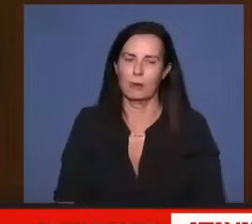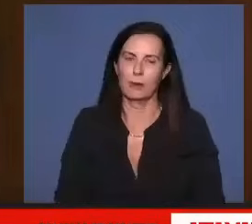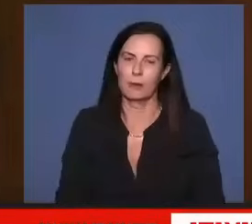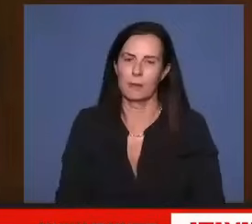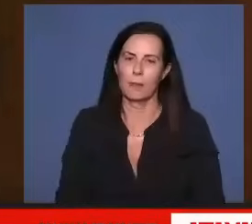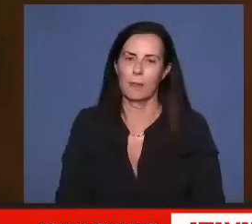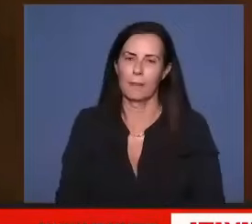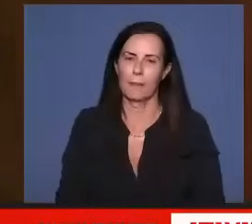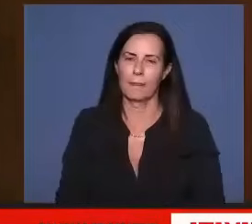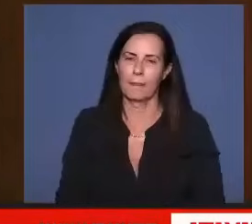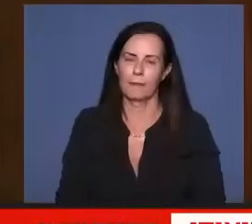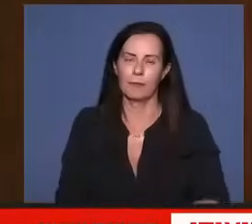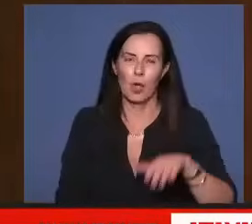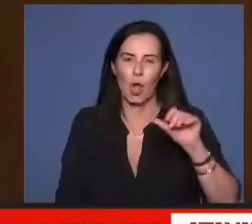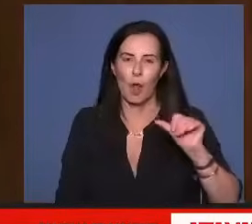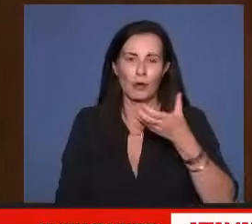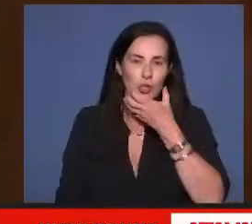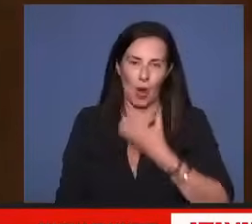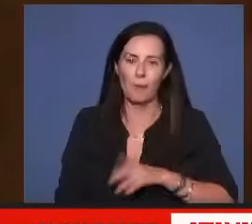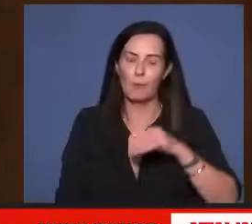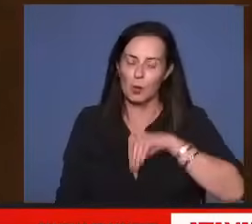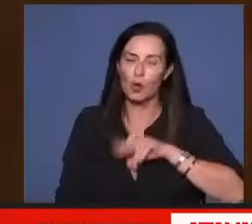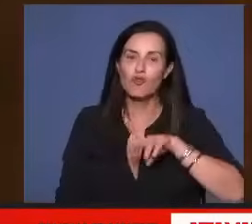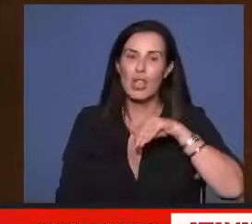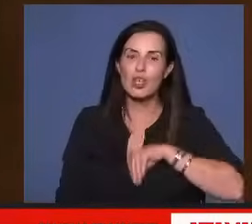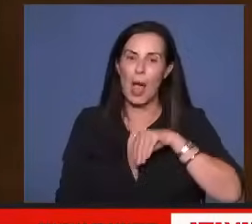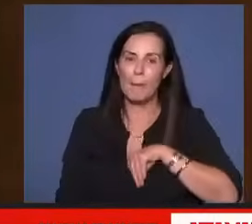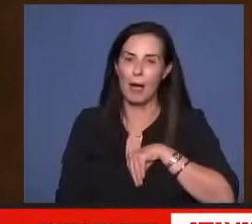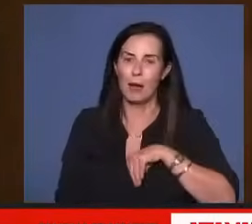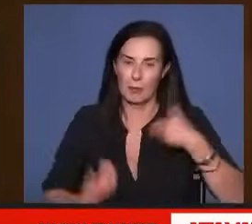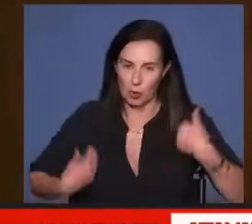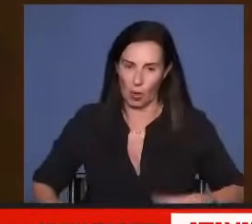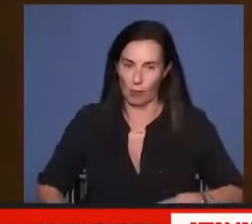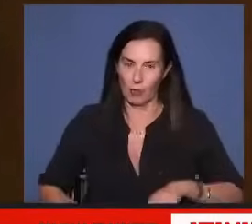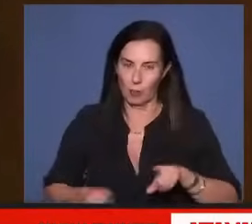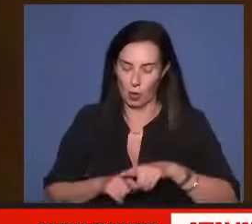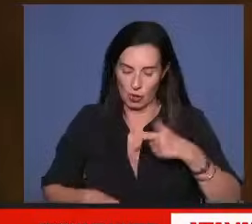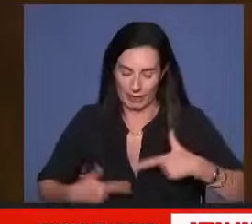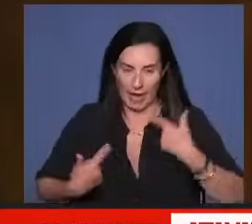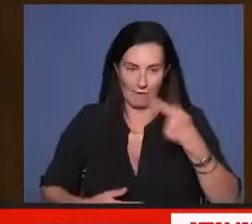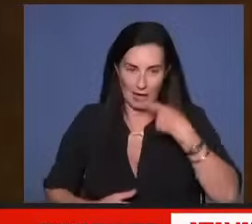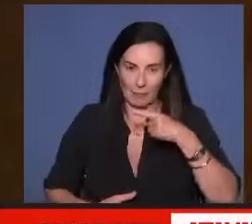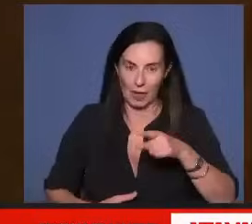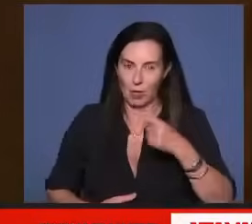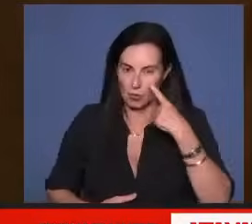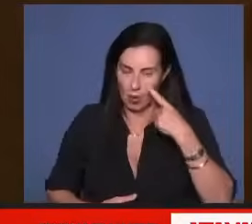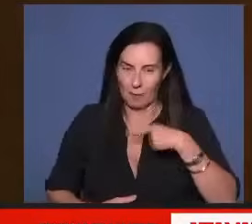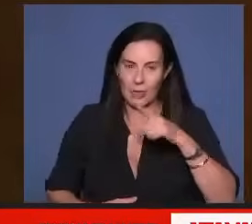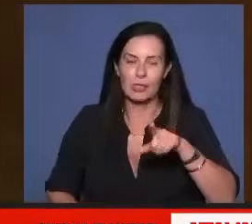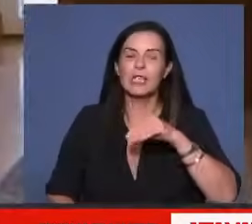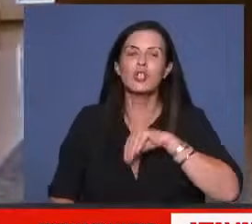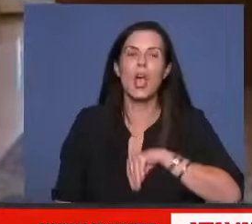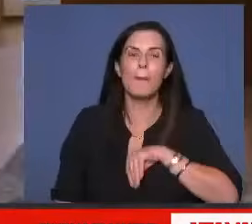לא בכלל זקן גדול. בתוכנו יש נשמה, בתוך הגוף, מה שעכשיו חי ומדבר, נכון, את עכשיו רואה ומדברת, זה